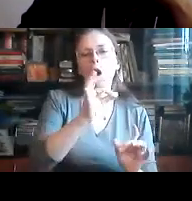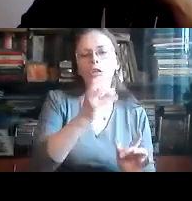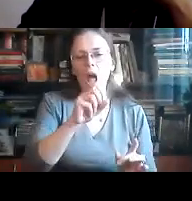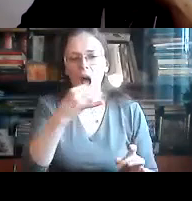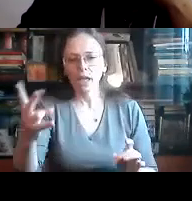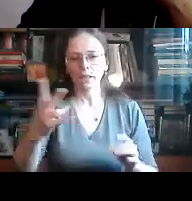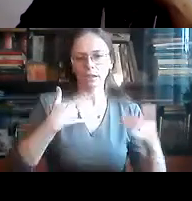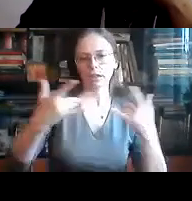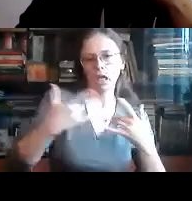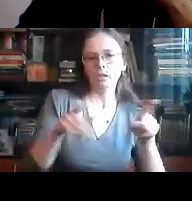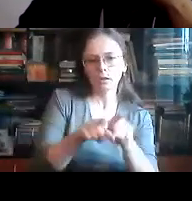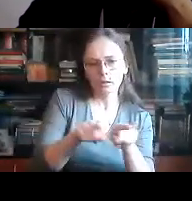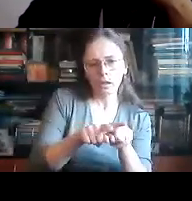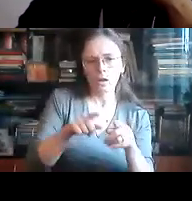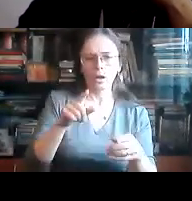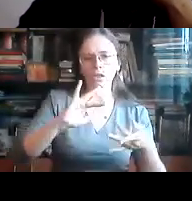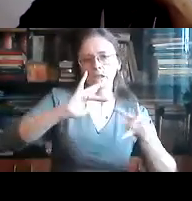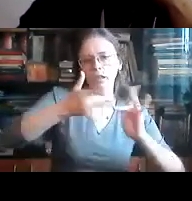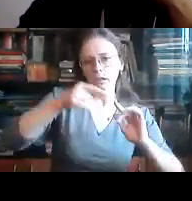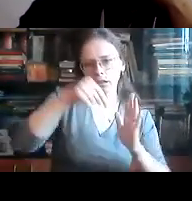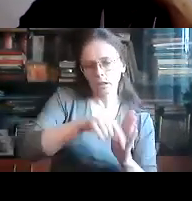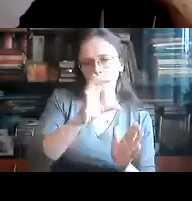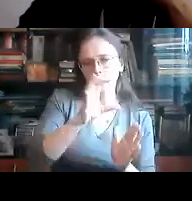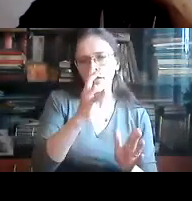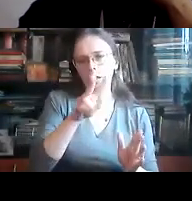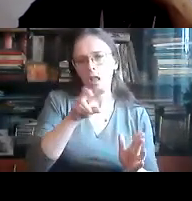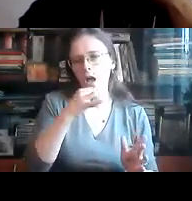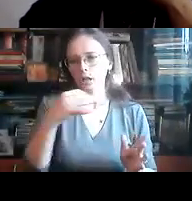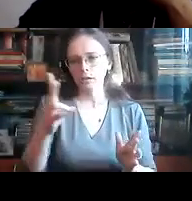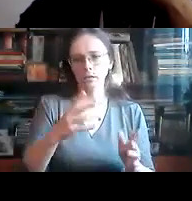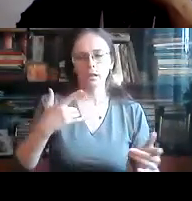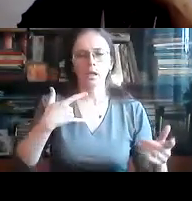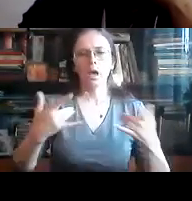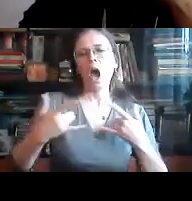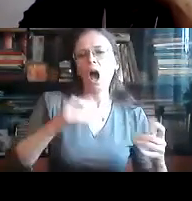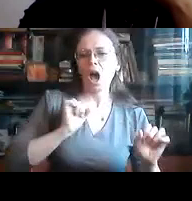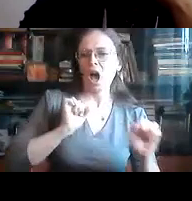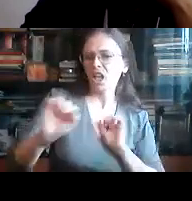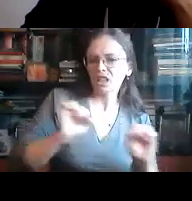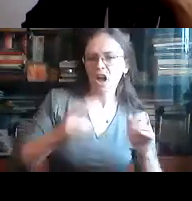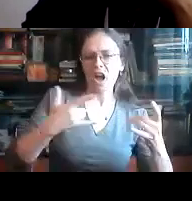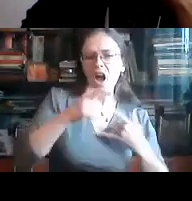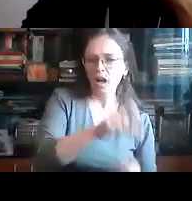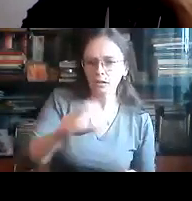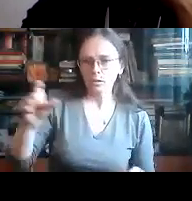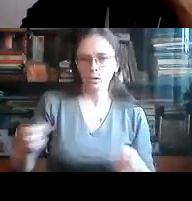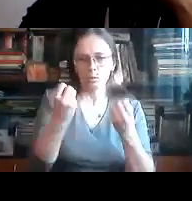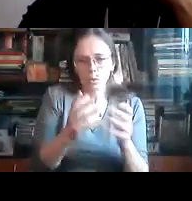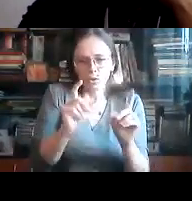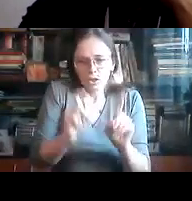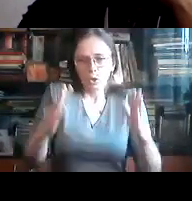тоже, потому что, в общем-то, актеры и режиссеры в тапочках просто сидеть дома не желают, и мы видим